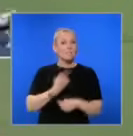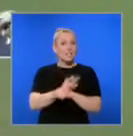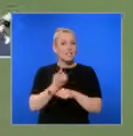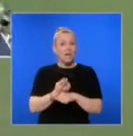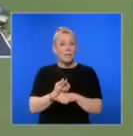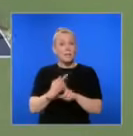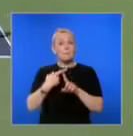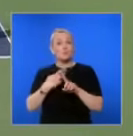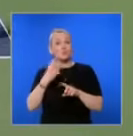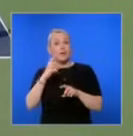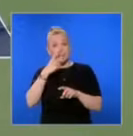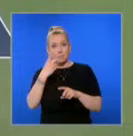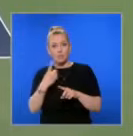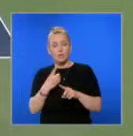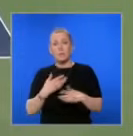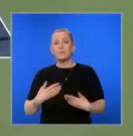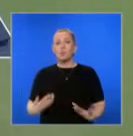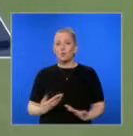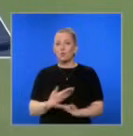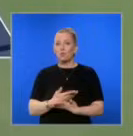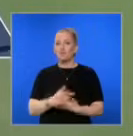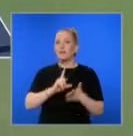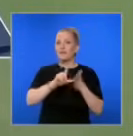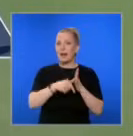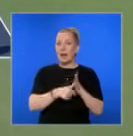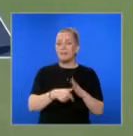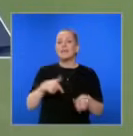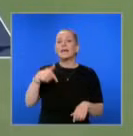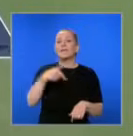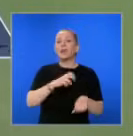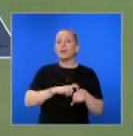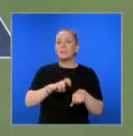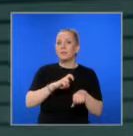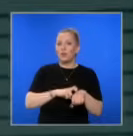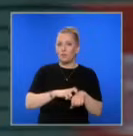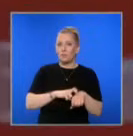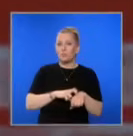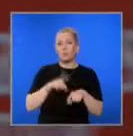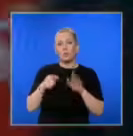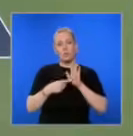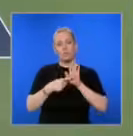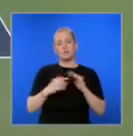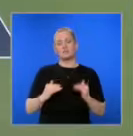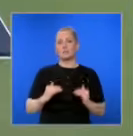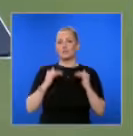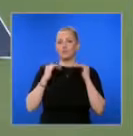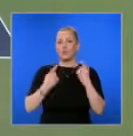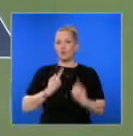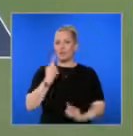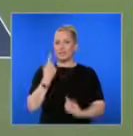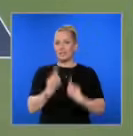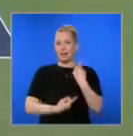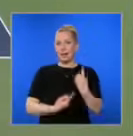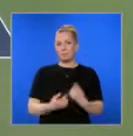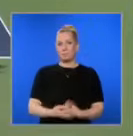1:20 бяха нужни на Димитров да надгради с пета поредна победа перфектния си баланс срещу Манарино. Българинът показа по-високи стойности във всеки компонент